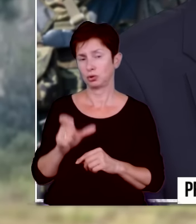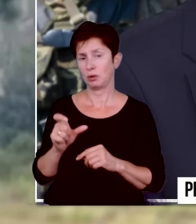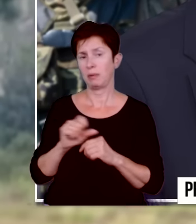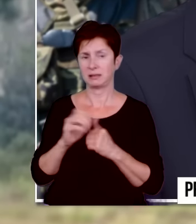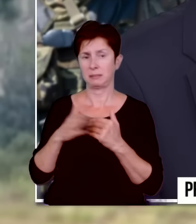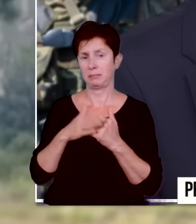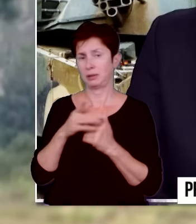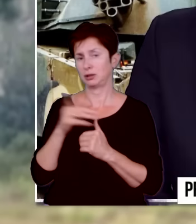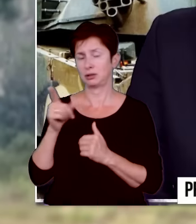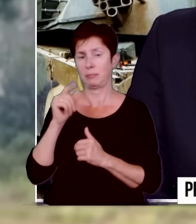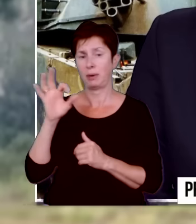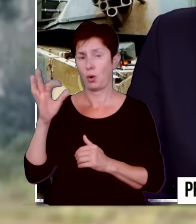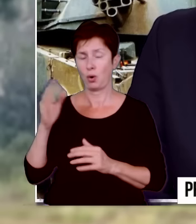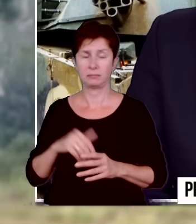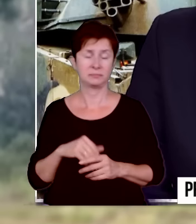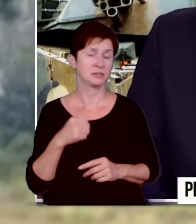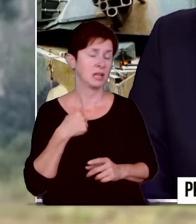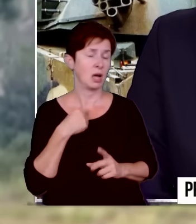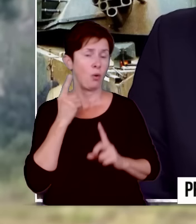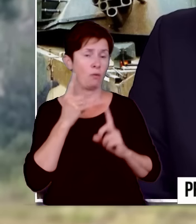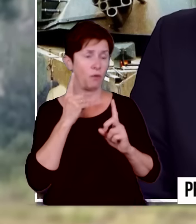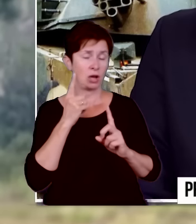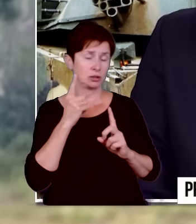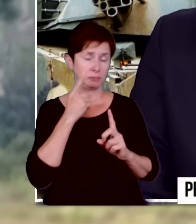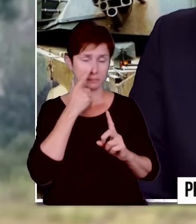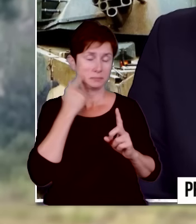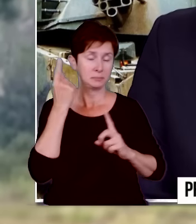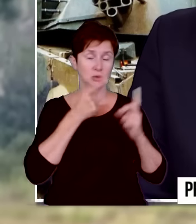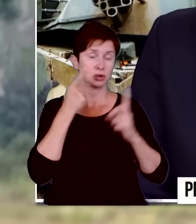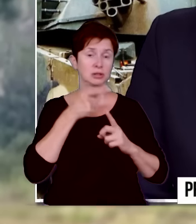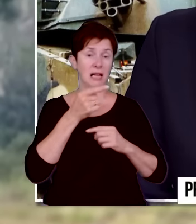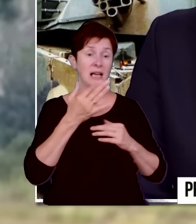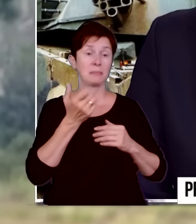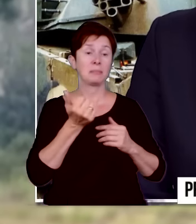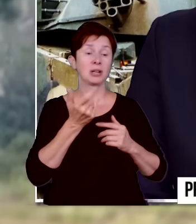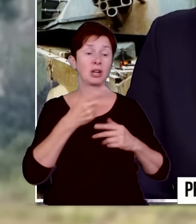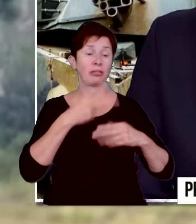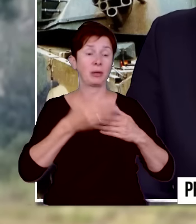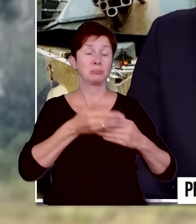chodzi o dziennik uważam że ujawnienie tego na kilka dni przed wyborami